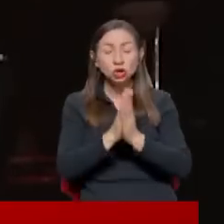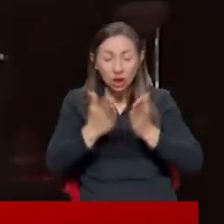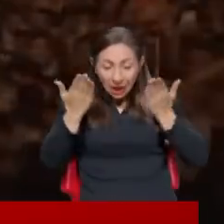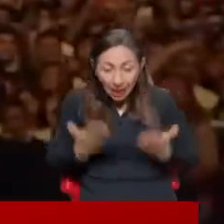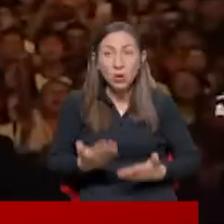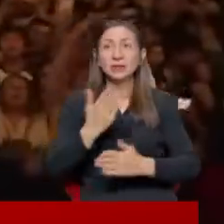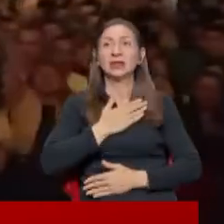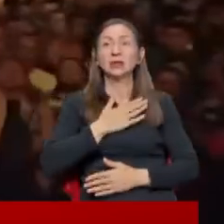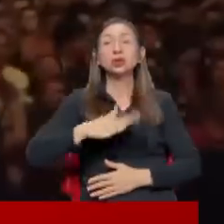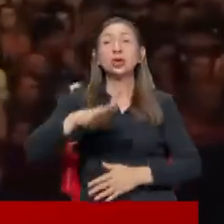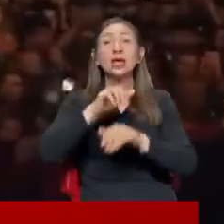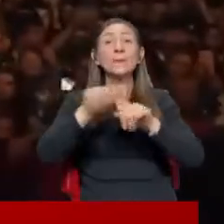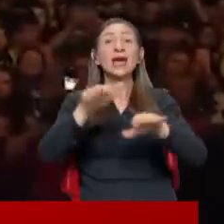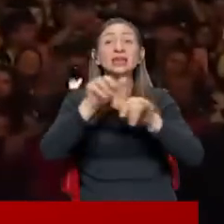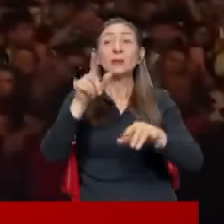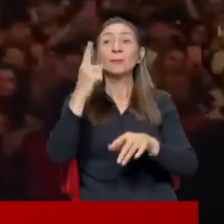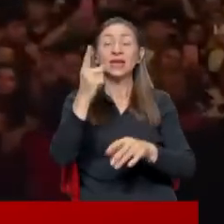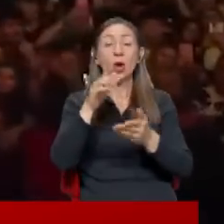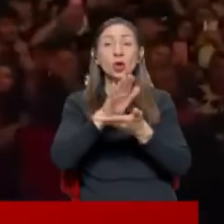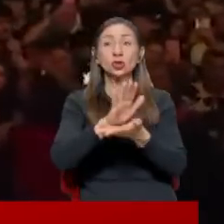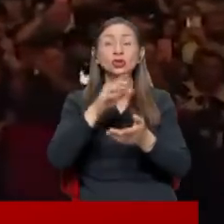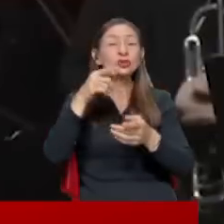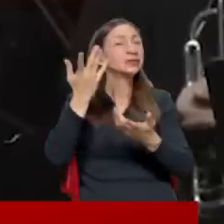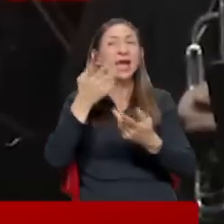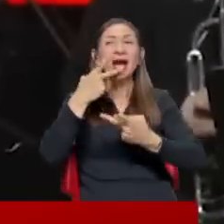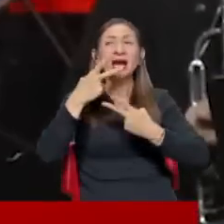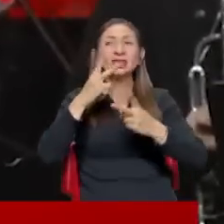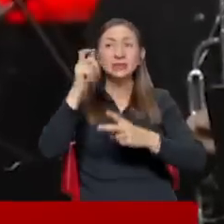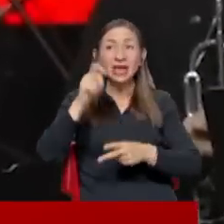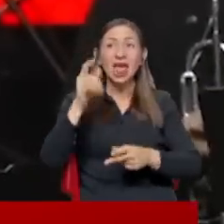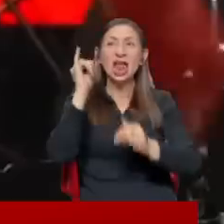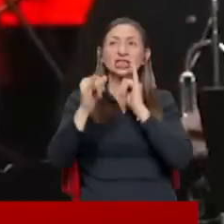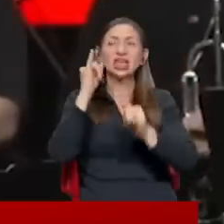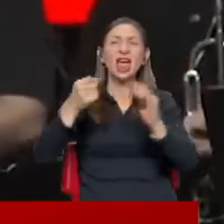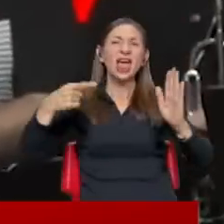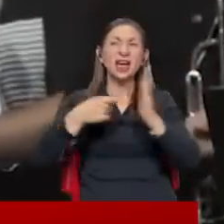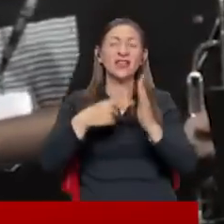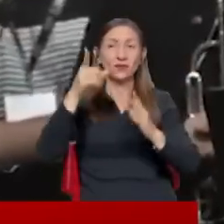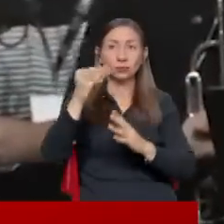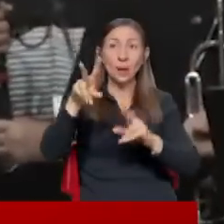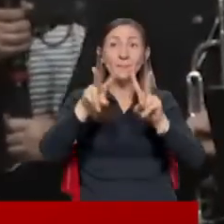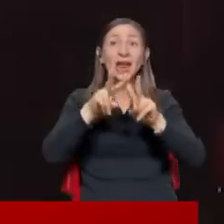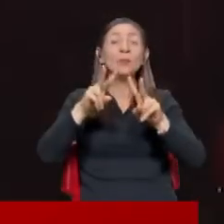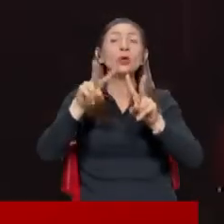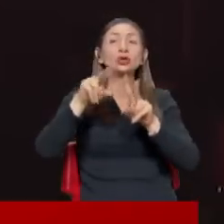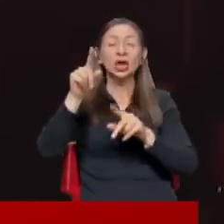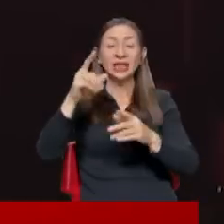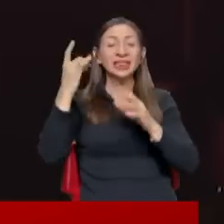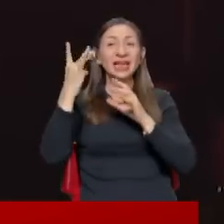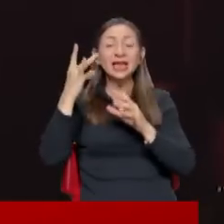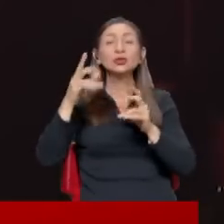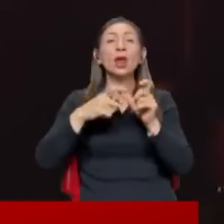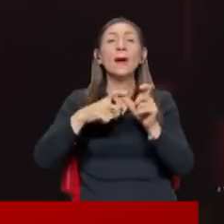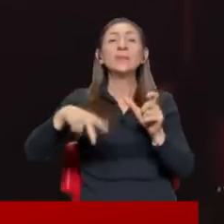kabul edebilmek. Sosyal medya paylaşımı ve bir ödül törenindeki sözleri nedeniyle eleştirilerin hedefi olmuştu sanatçı Melek Mosso. Tekirdağ